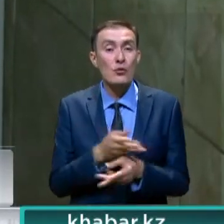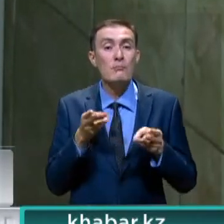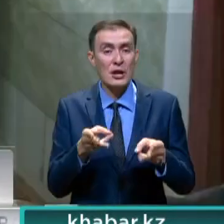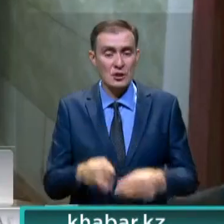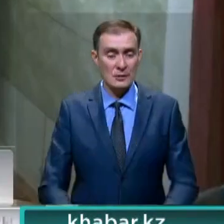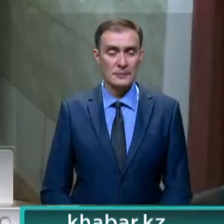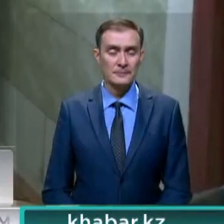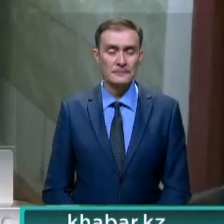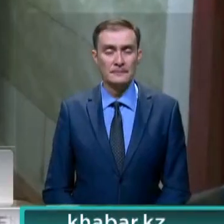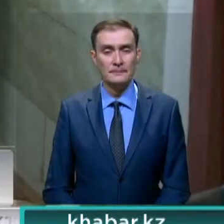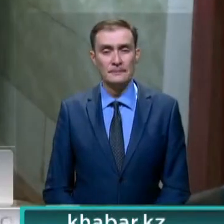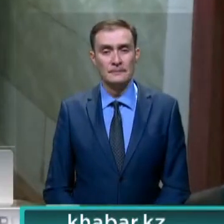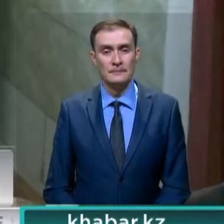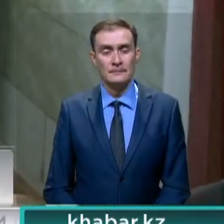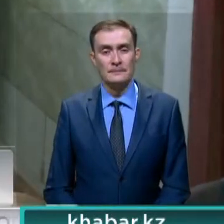печь.